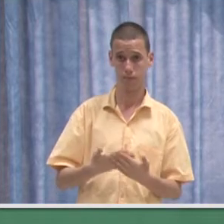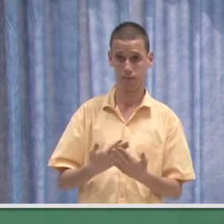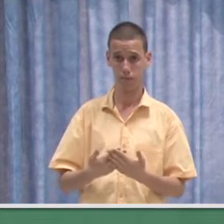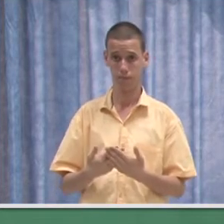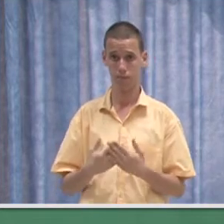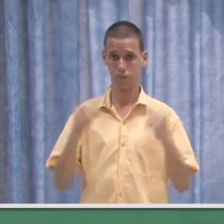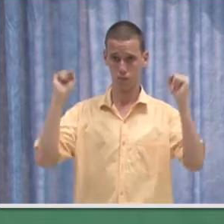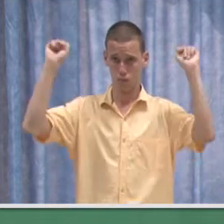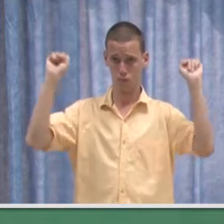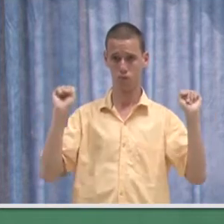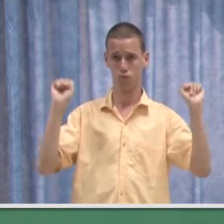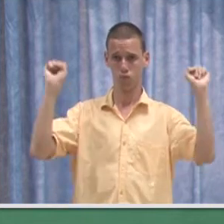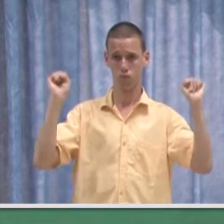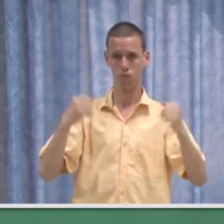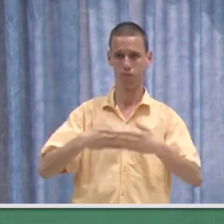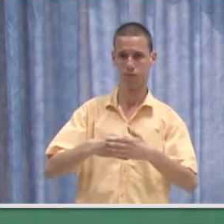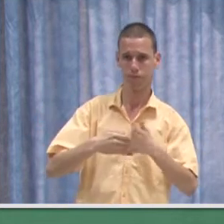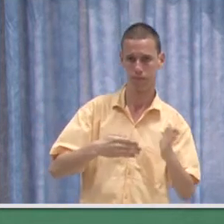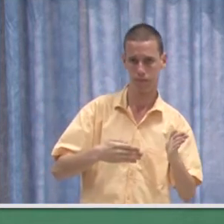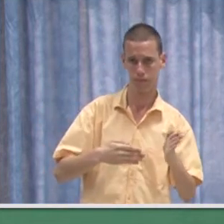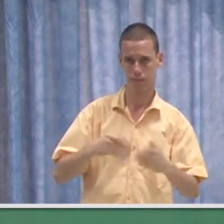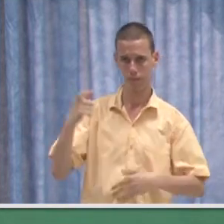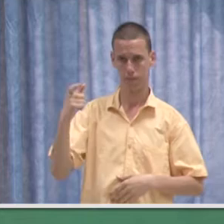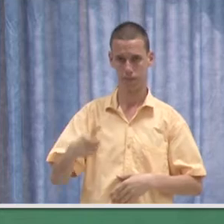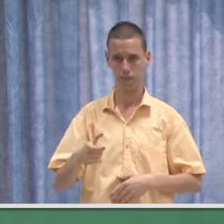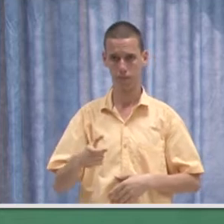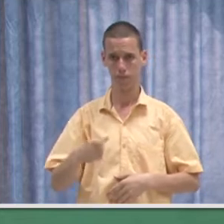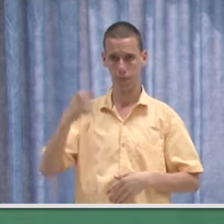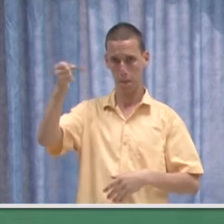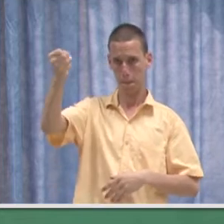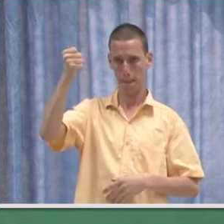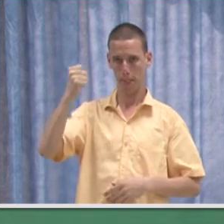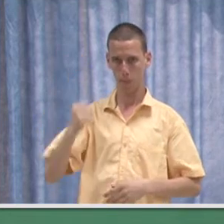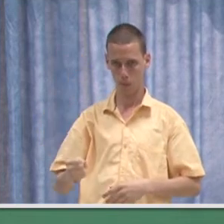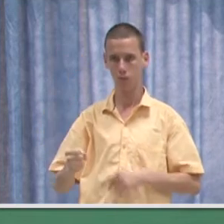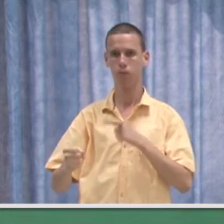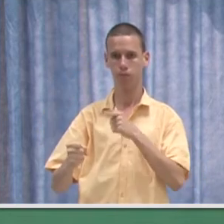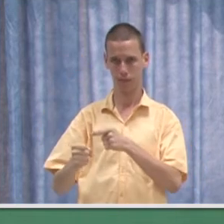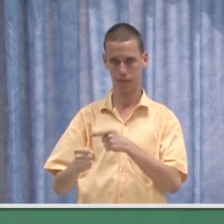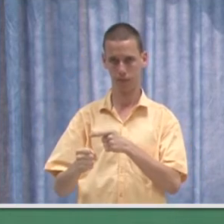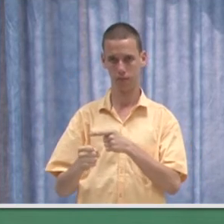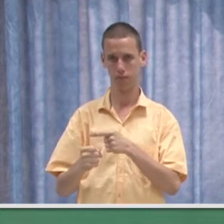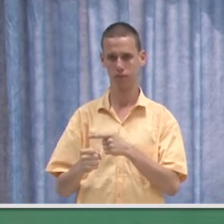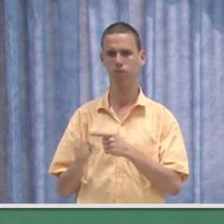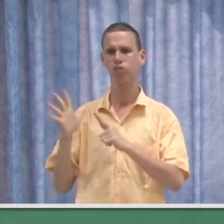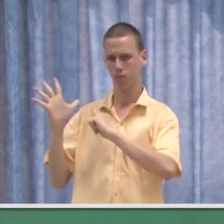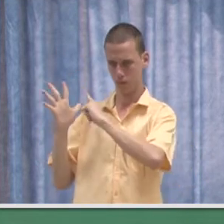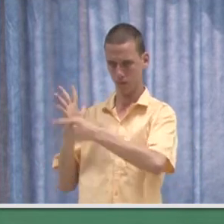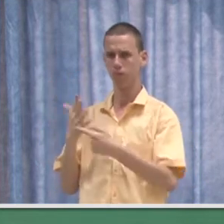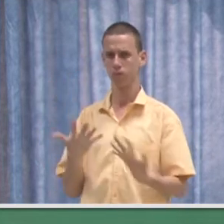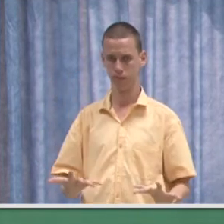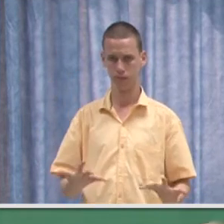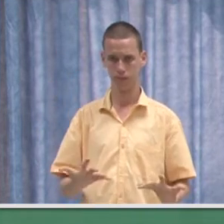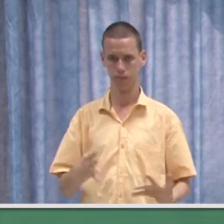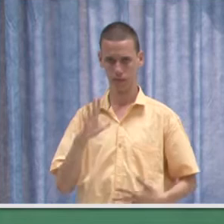casino, pas tout ça, mais une activité de casino, et un délai de tocor. Et ça nous fait sortir la liste avant la semaine finie pour l'activité